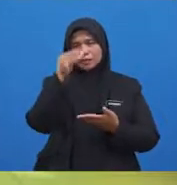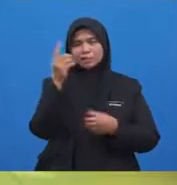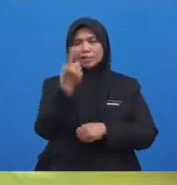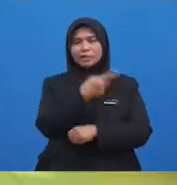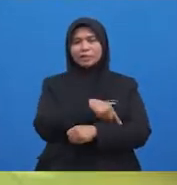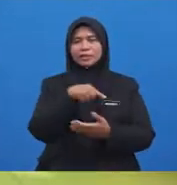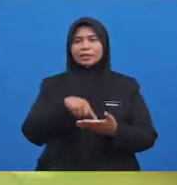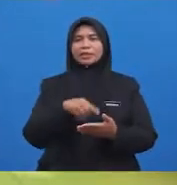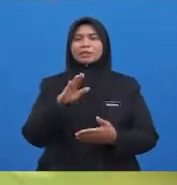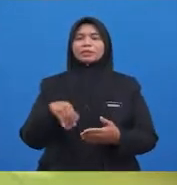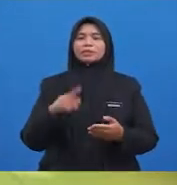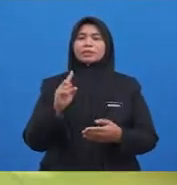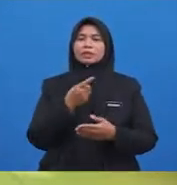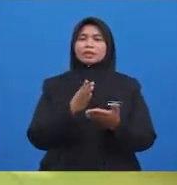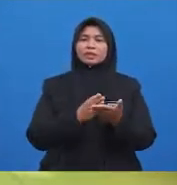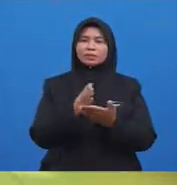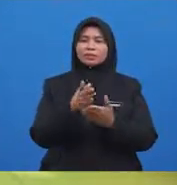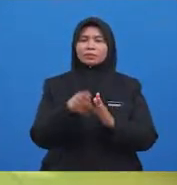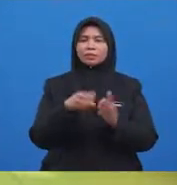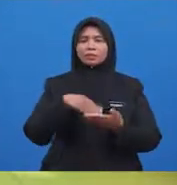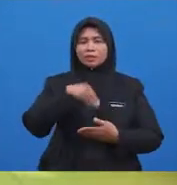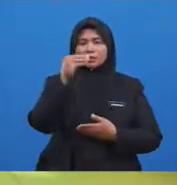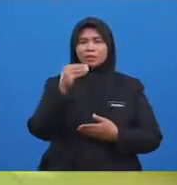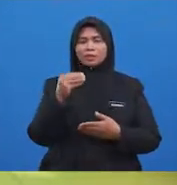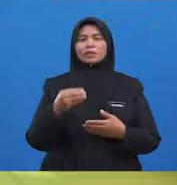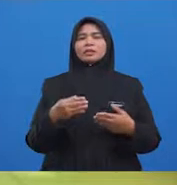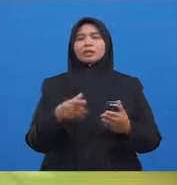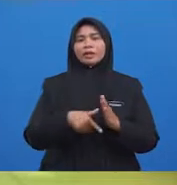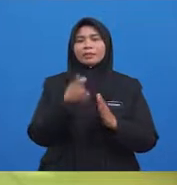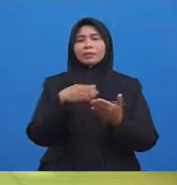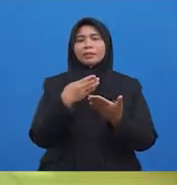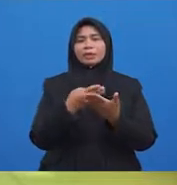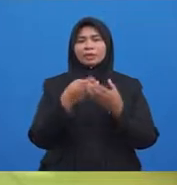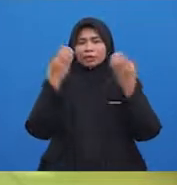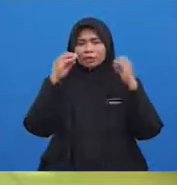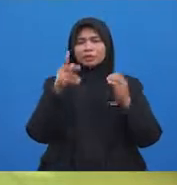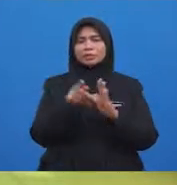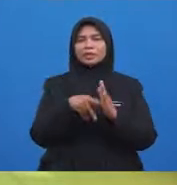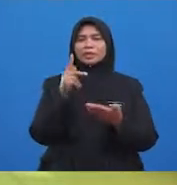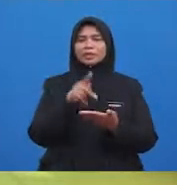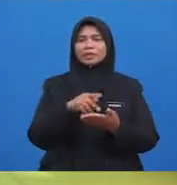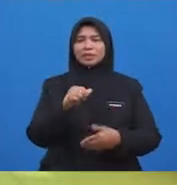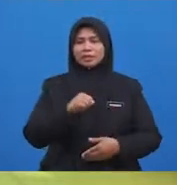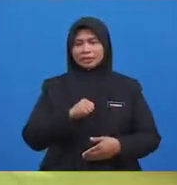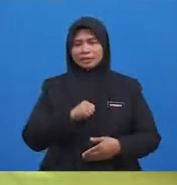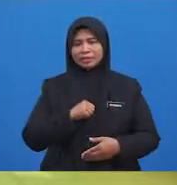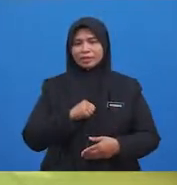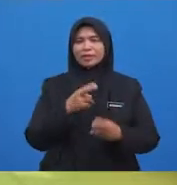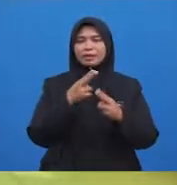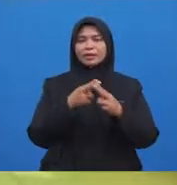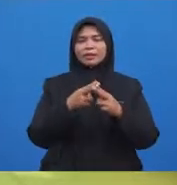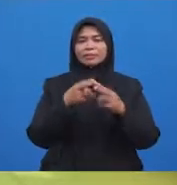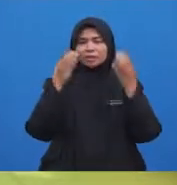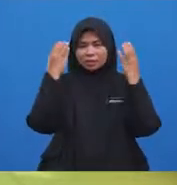sebelum kita meneruskan pembelajaran ada baiknya chegou memperkenalkan diri terlebih dahulu namun